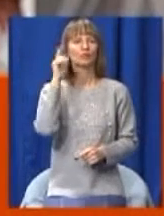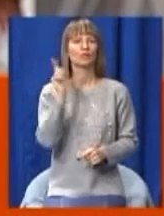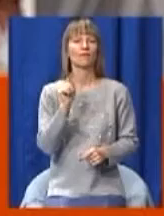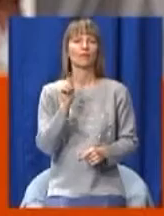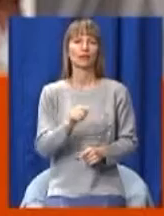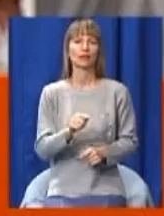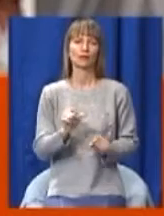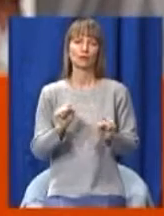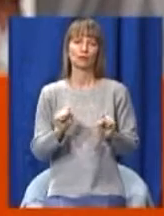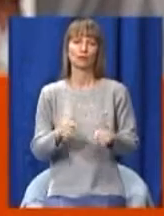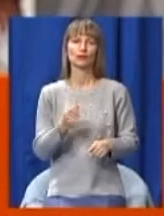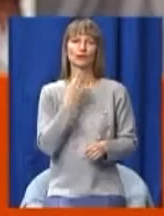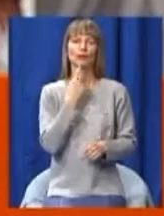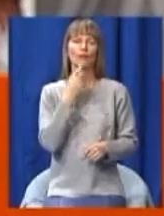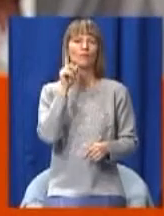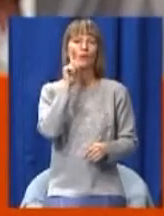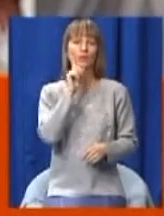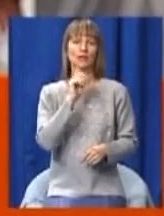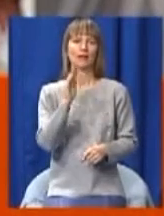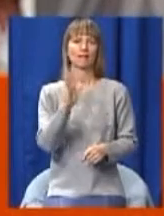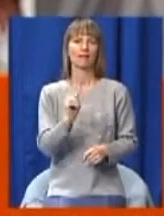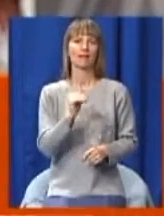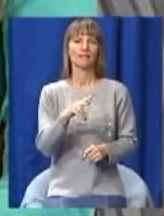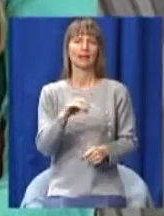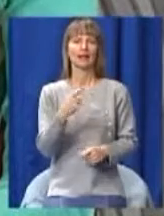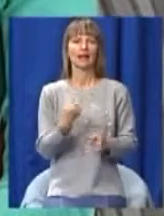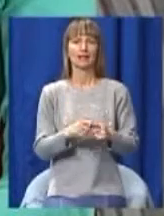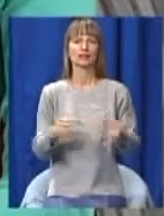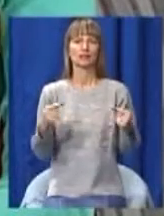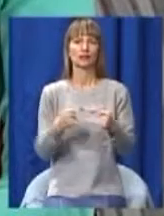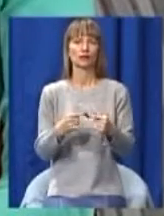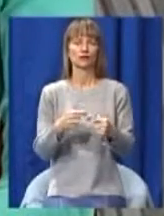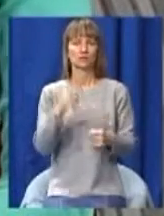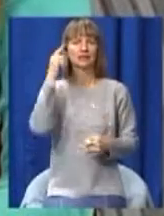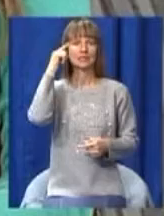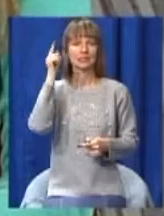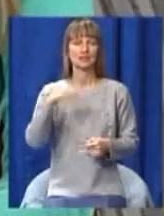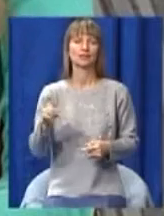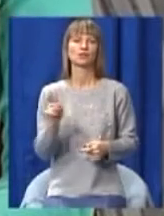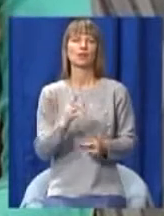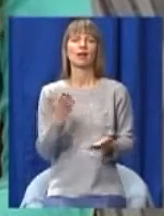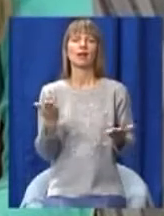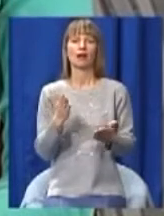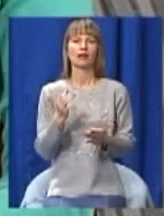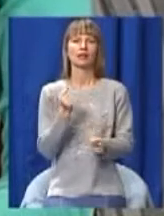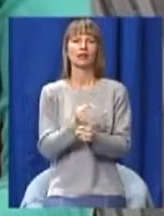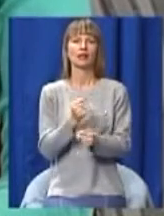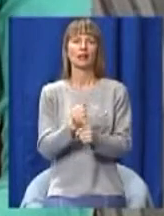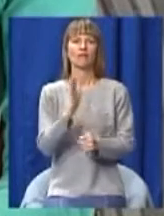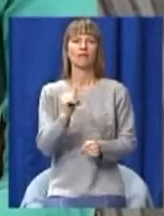вони, може, не пробували дуже смачні вафлі. Це ти точно сказала. А взагалі, ти знаєш, як виготовляють